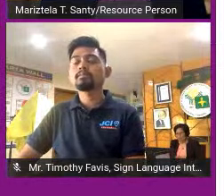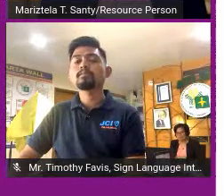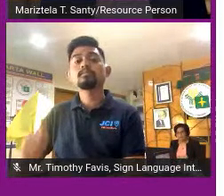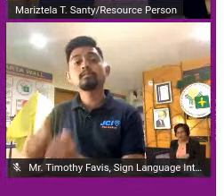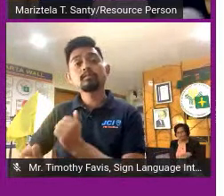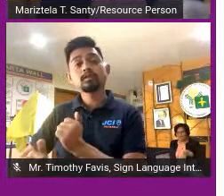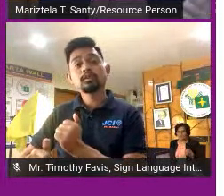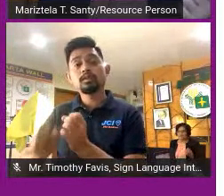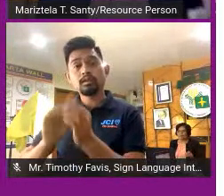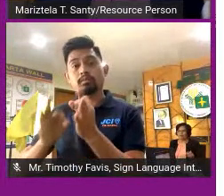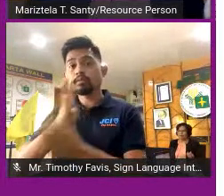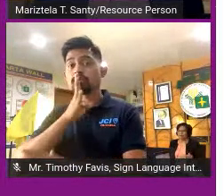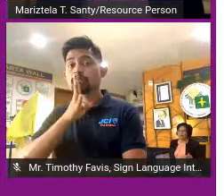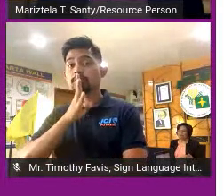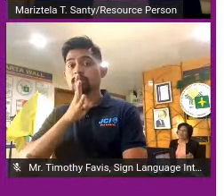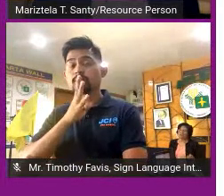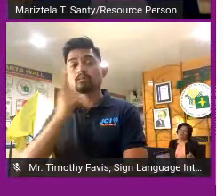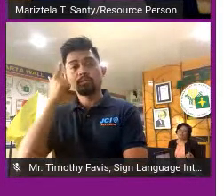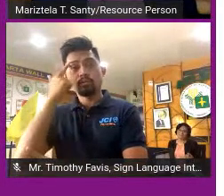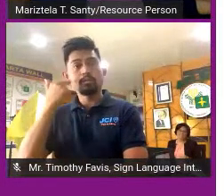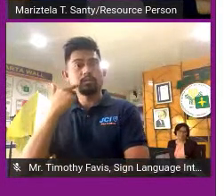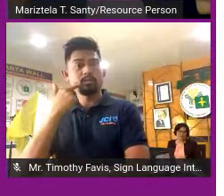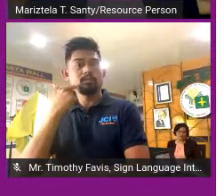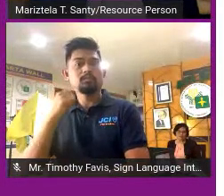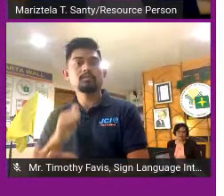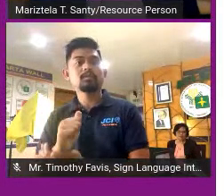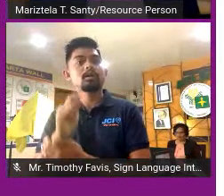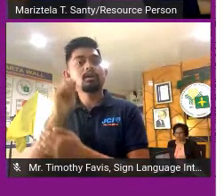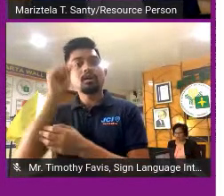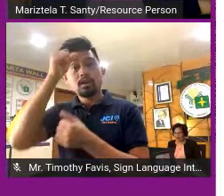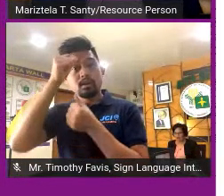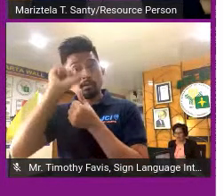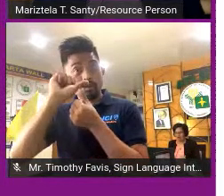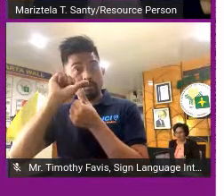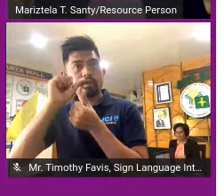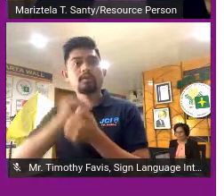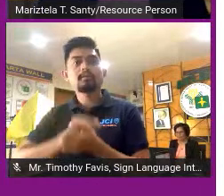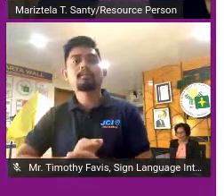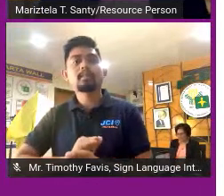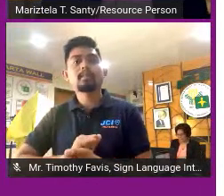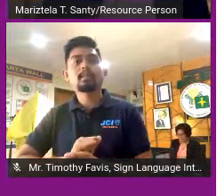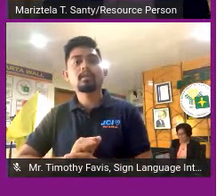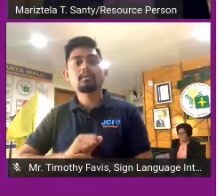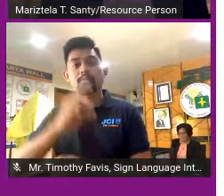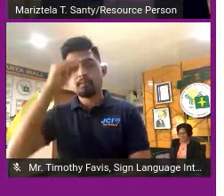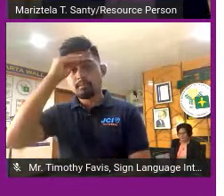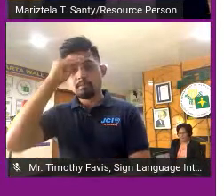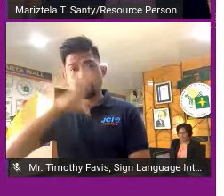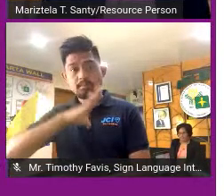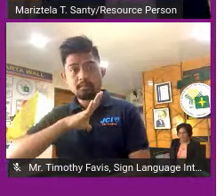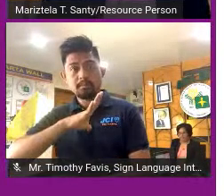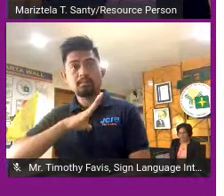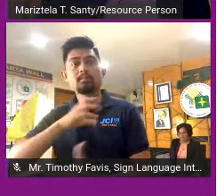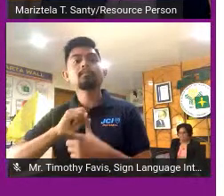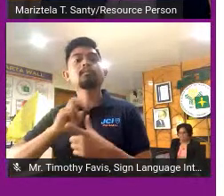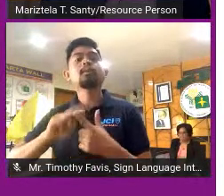So, when we speak of gender, remember po na it may be masculine or feminine.